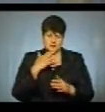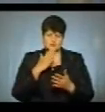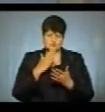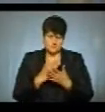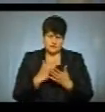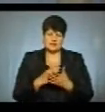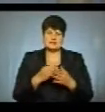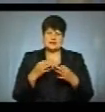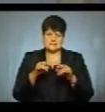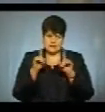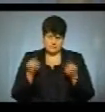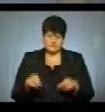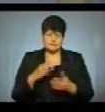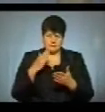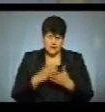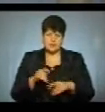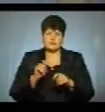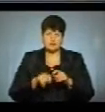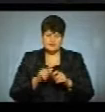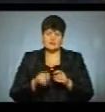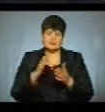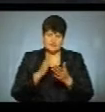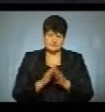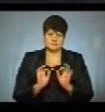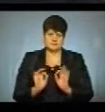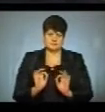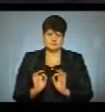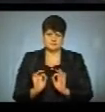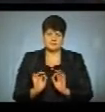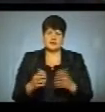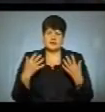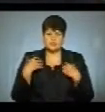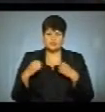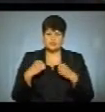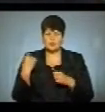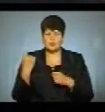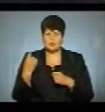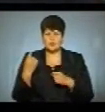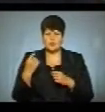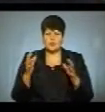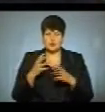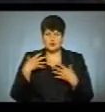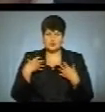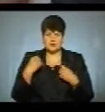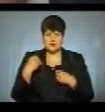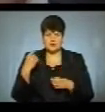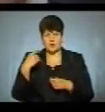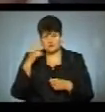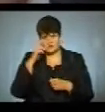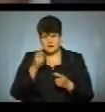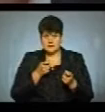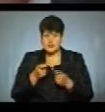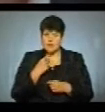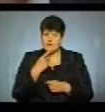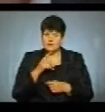сертифікована, перевірена, безпечна. Начальник управління охорони здоров'я облдержадміністрації Володимир Багайчук